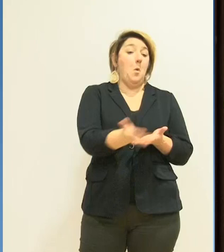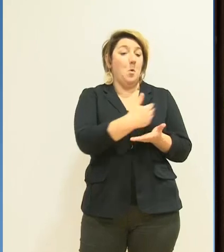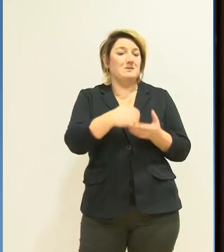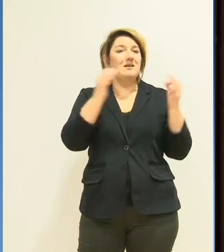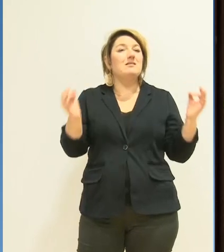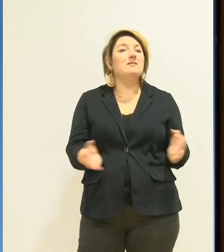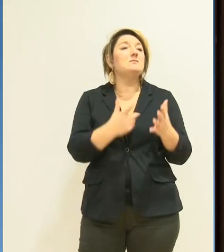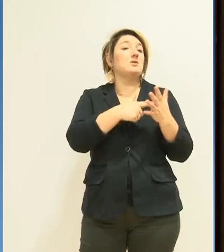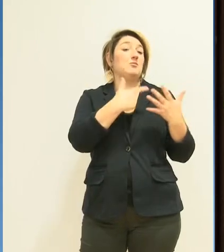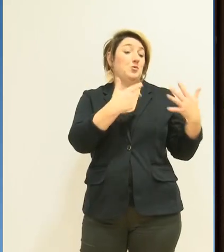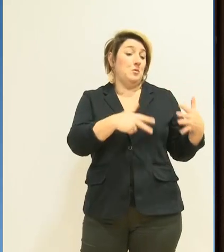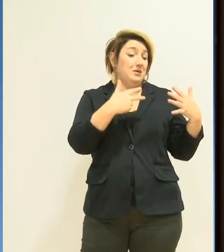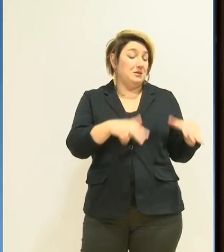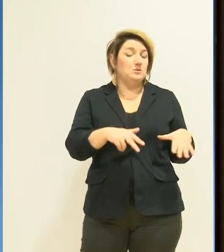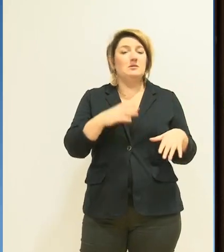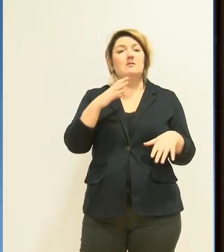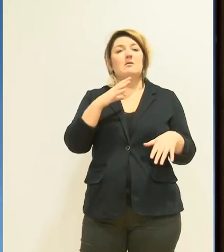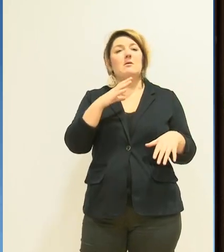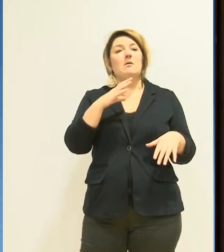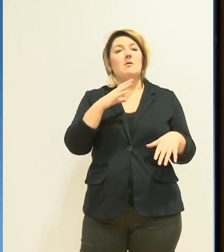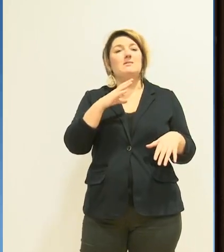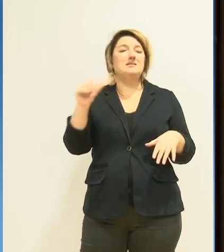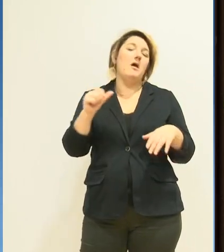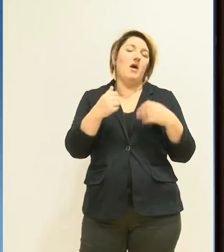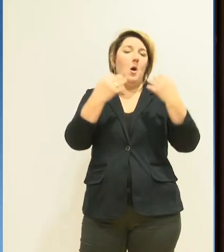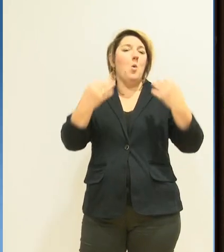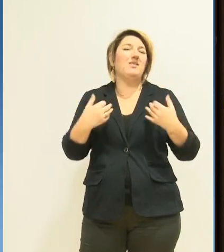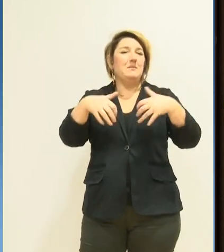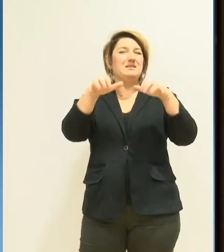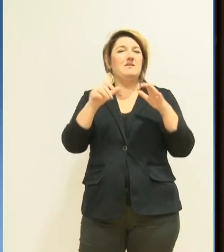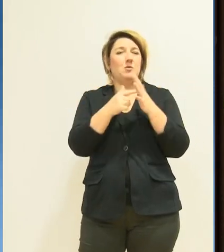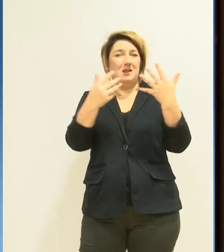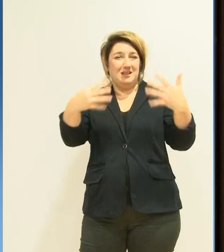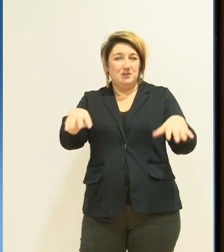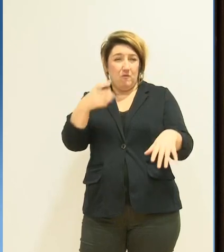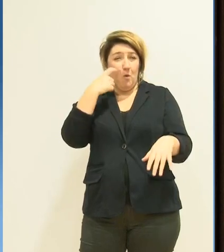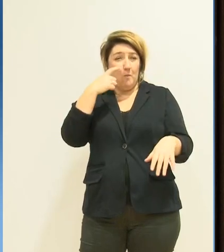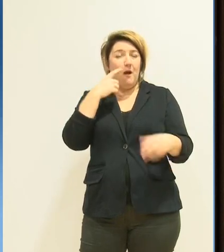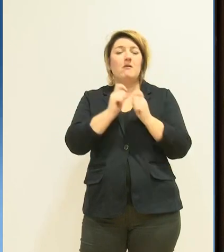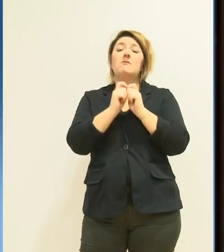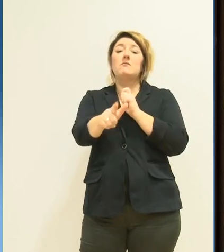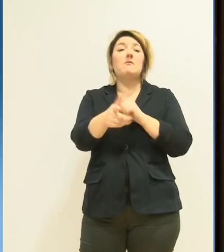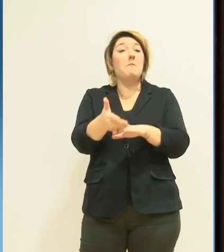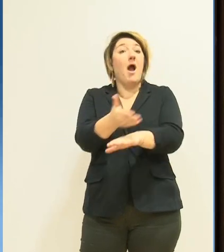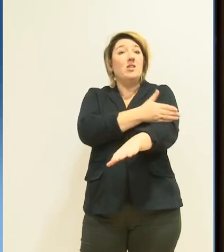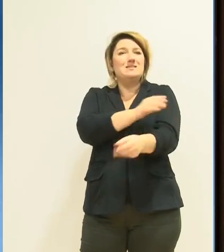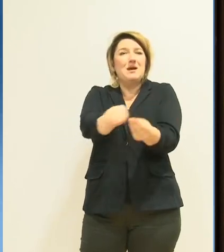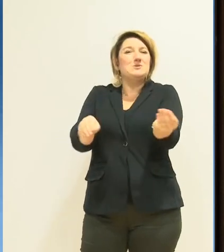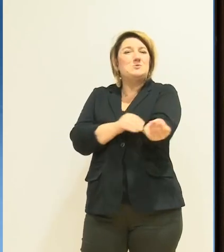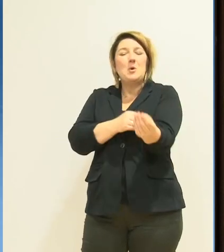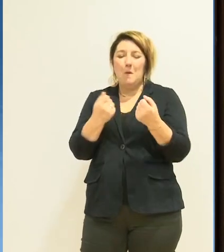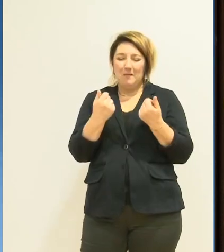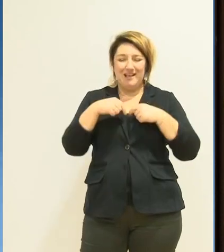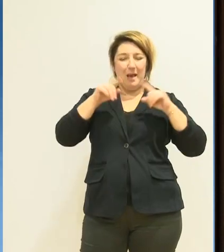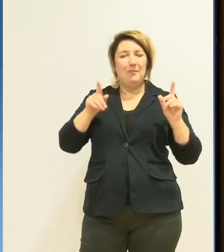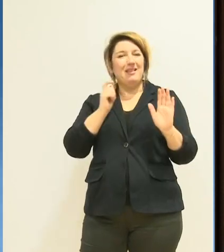le constaterez au compte administratif 2010 9 de rembourser par anticipation une partie du capital de notes dettes par un